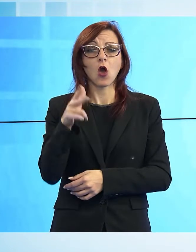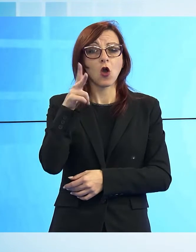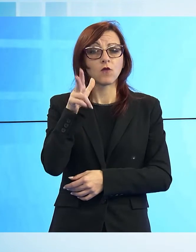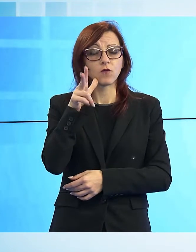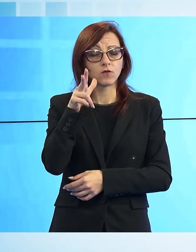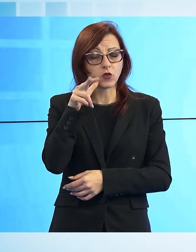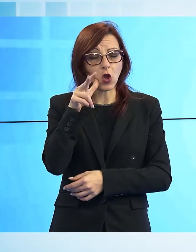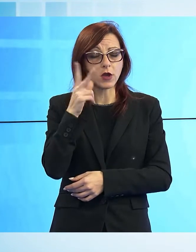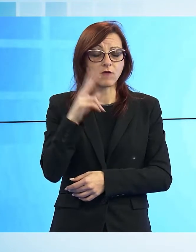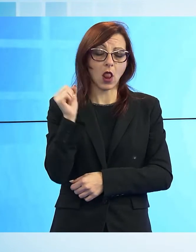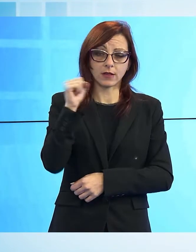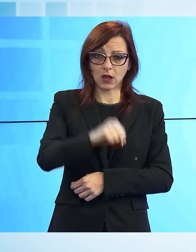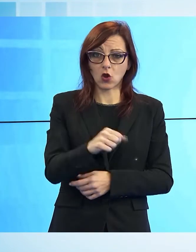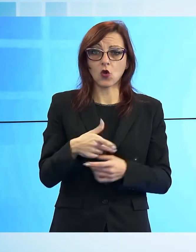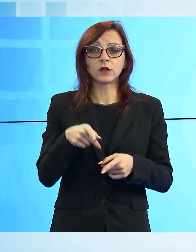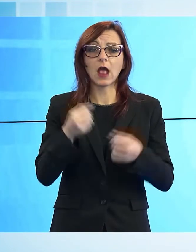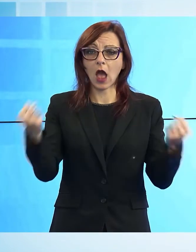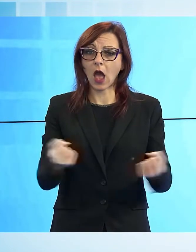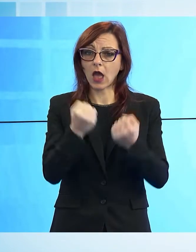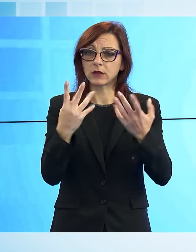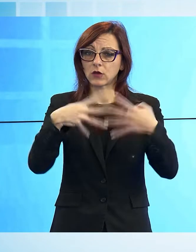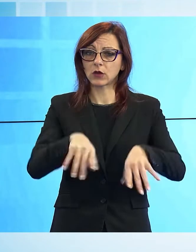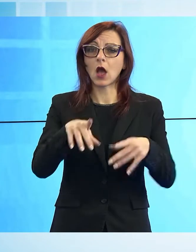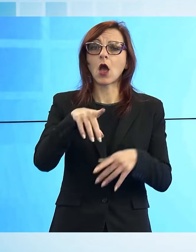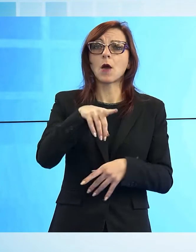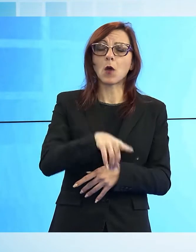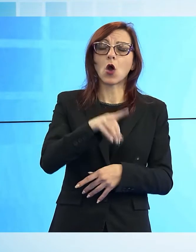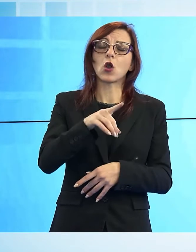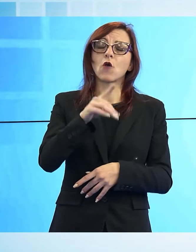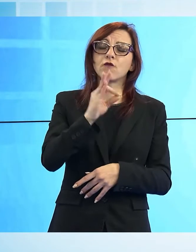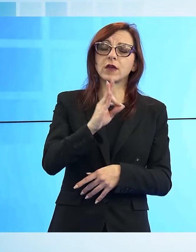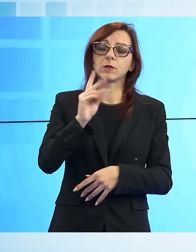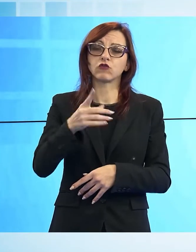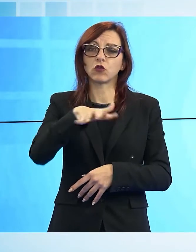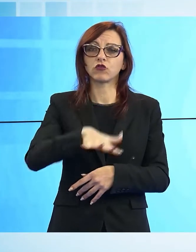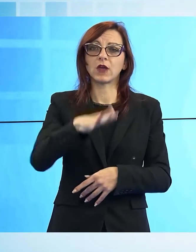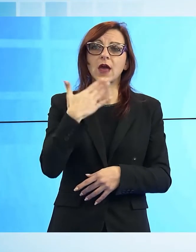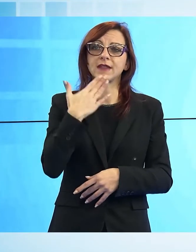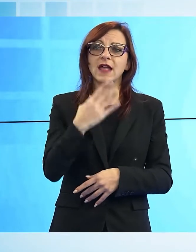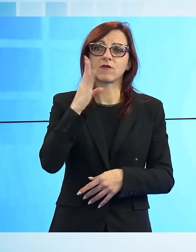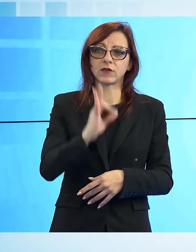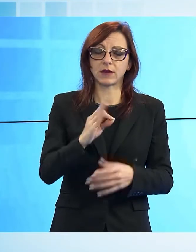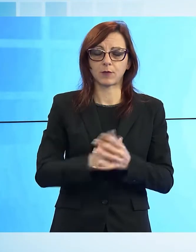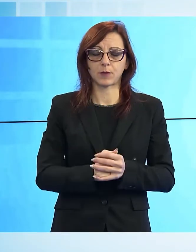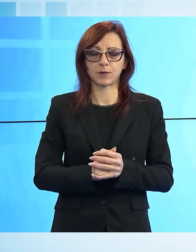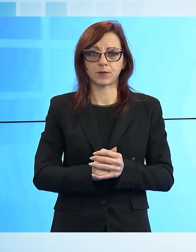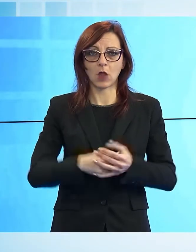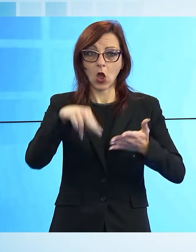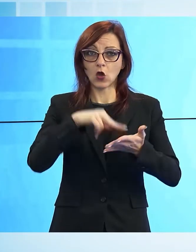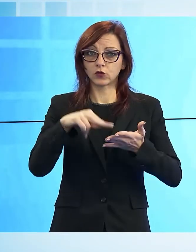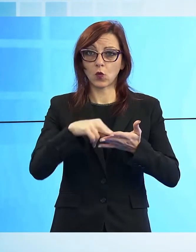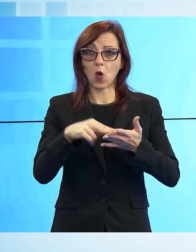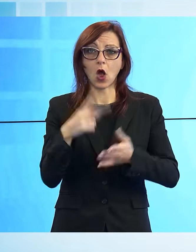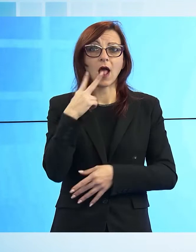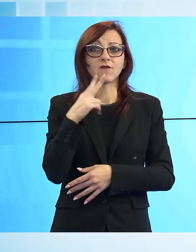stata una cerimonia al polo Fermi Giorgi a San Filippo. Anche la scuola dice no alla violenza di genere e